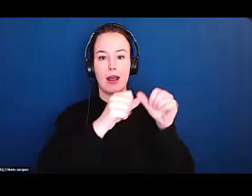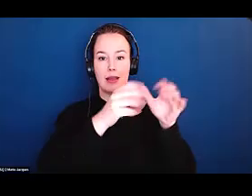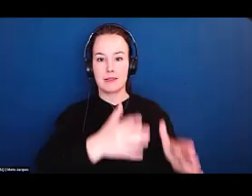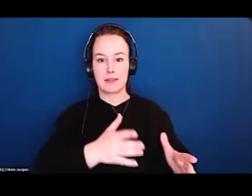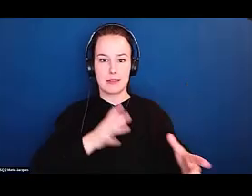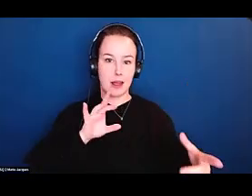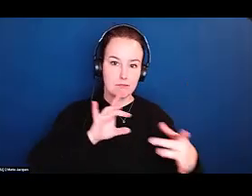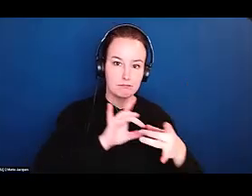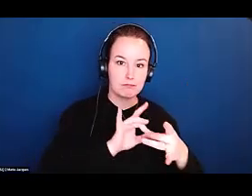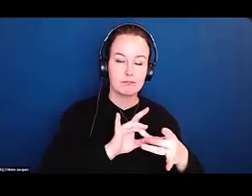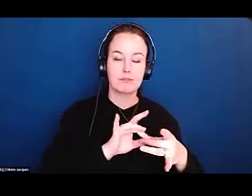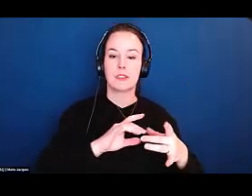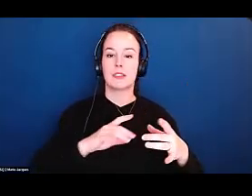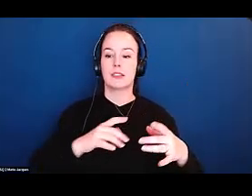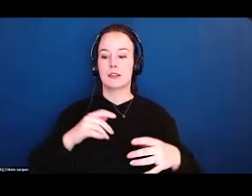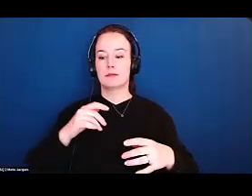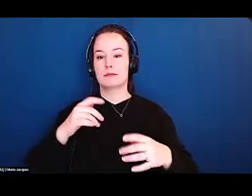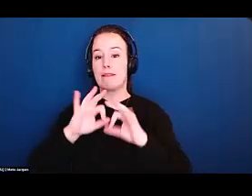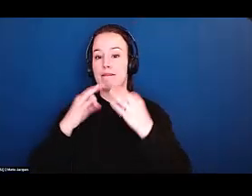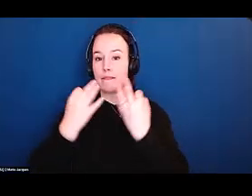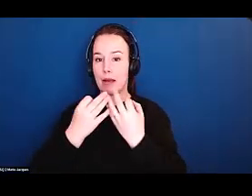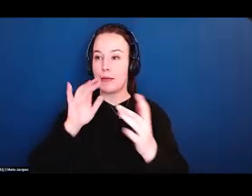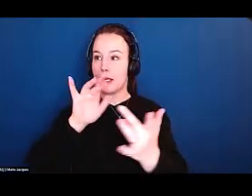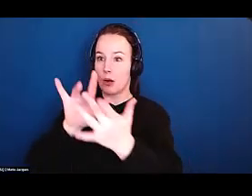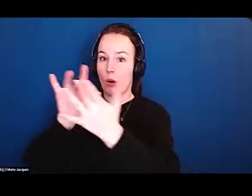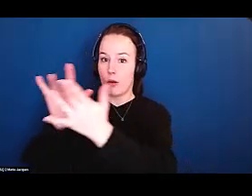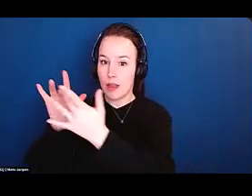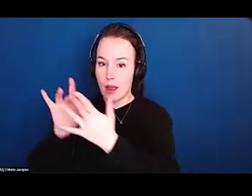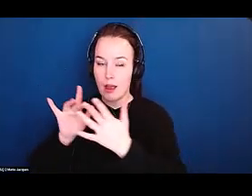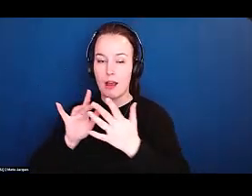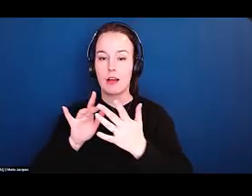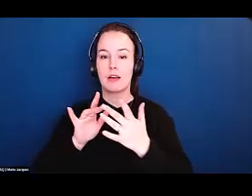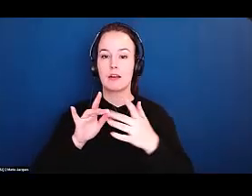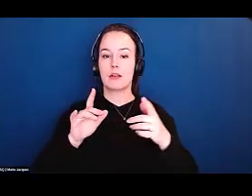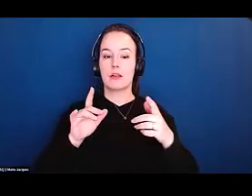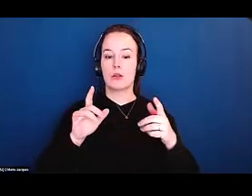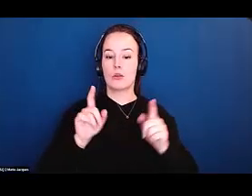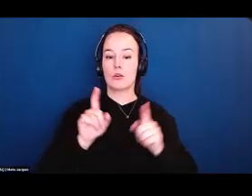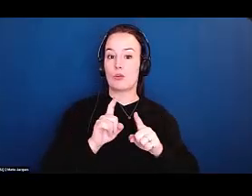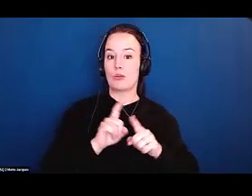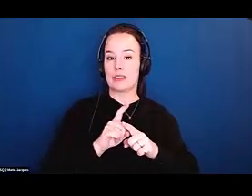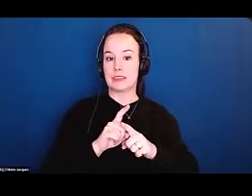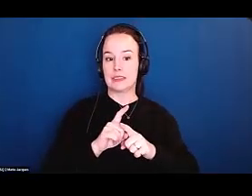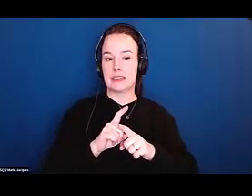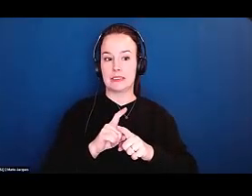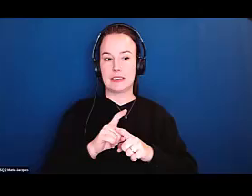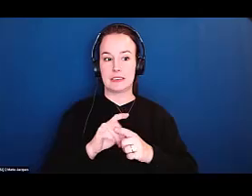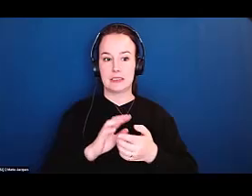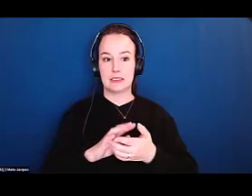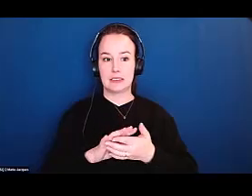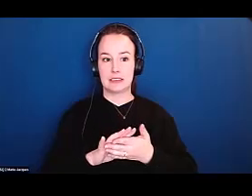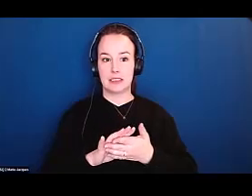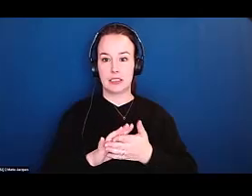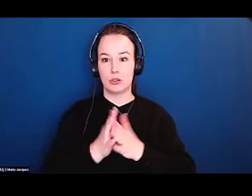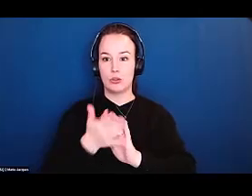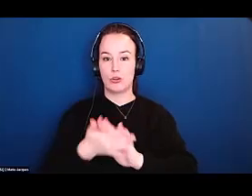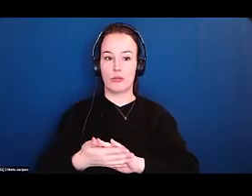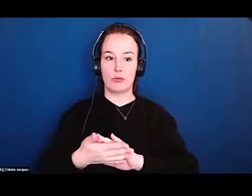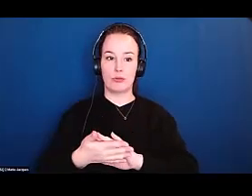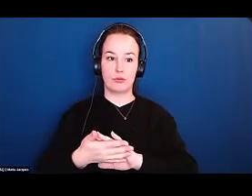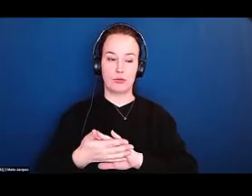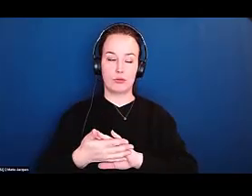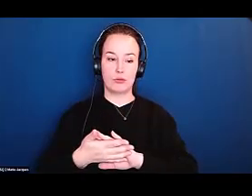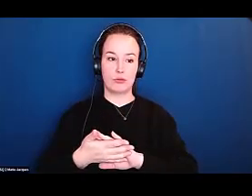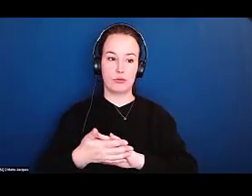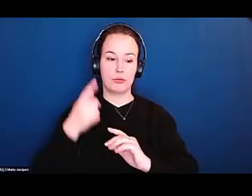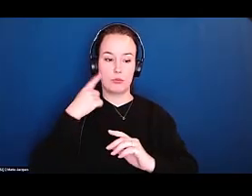les résidents par le biais de familles et de la communauté. Ce rôle nous a mené à Solos, qui est une